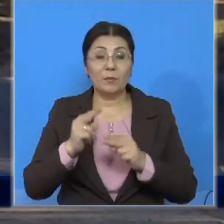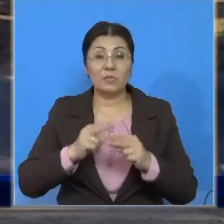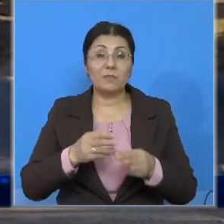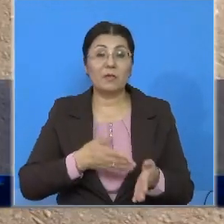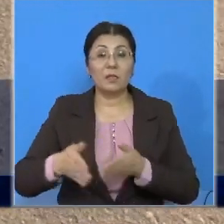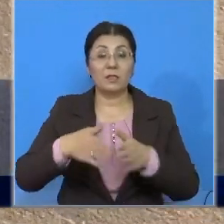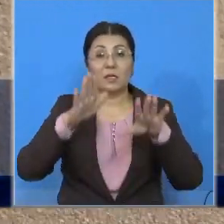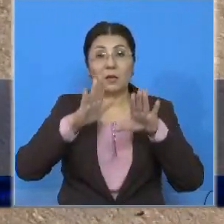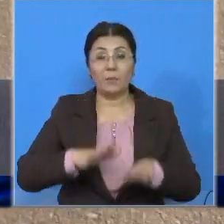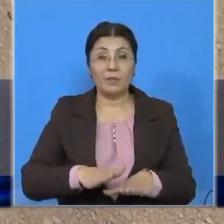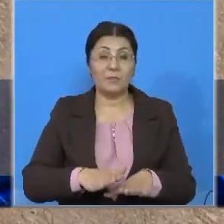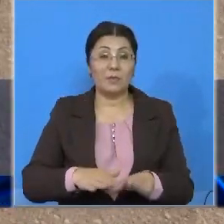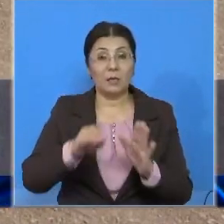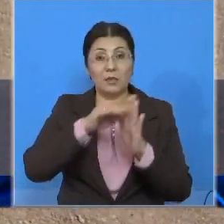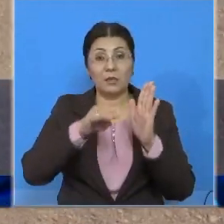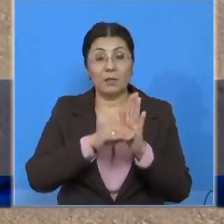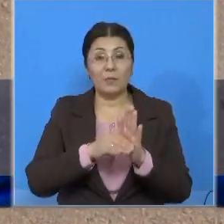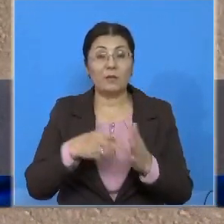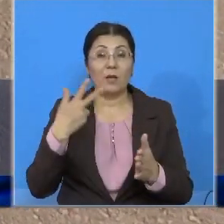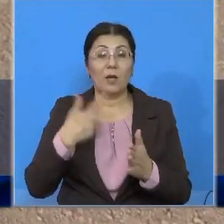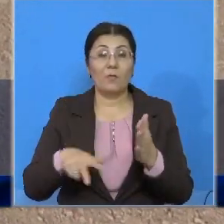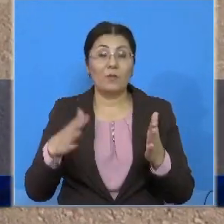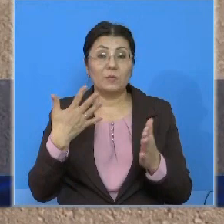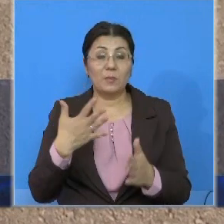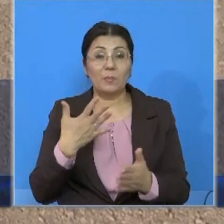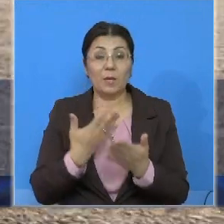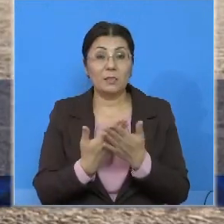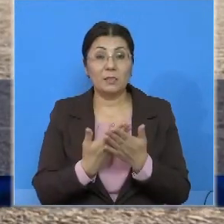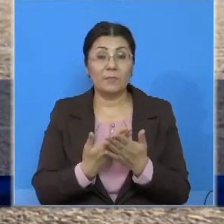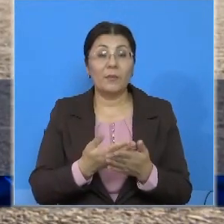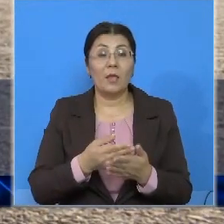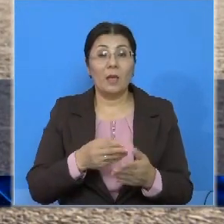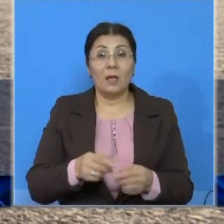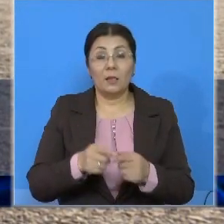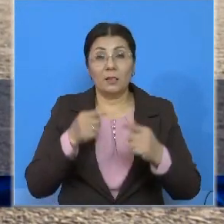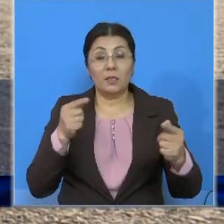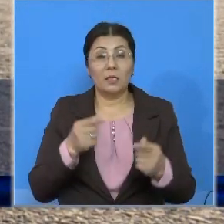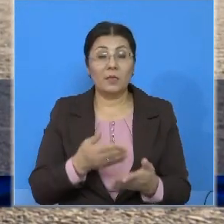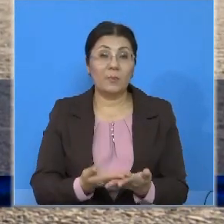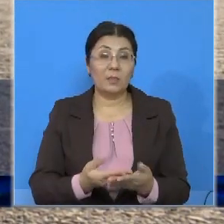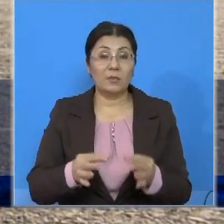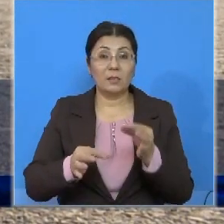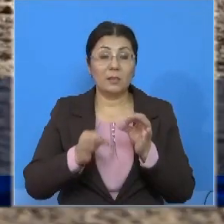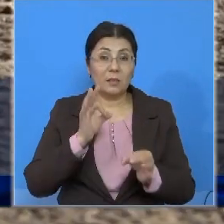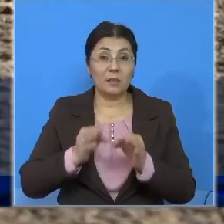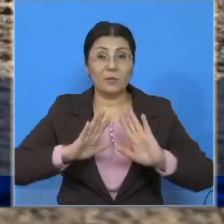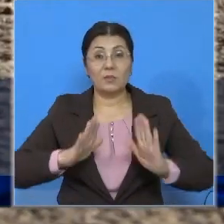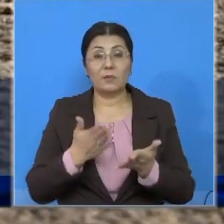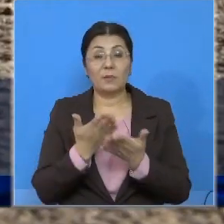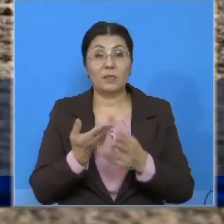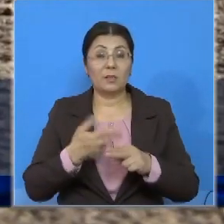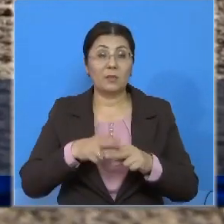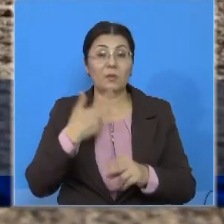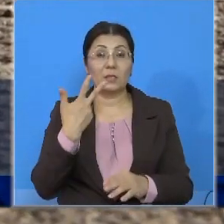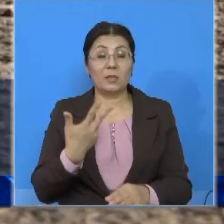вопрос останется на повестке дня, потому что 85 из 267 километров сельских дорог находятся в удовлетворительном состоянии. Это всего